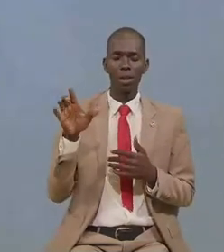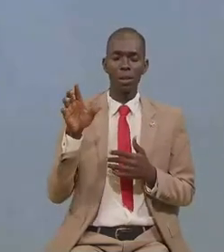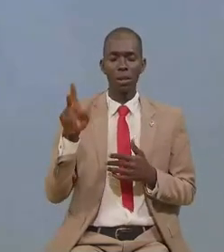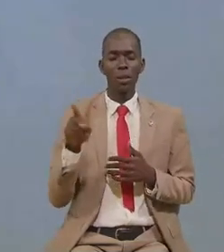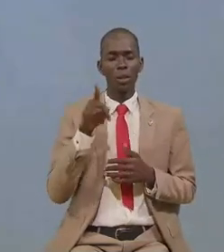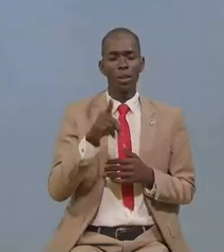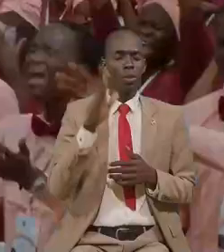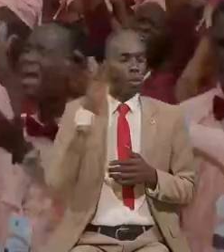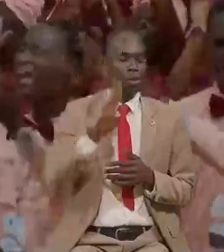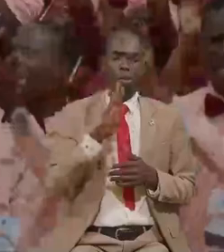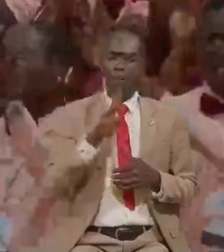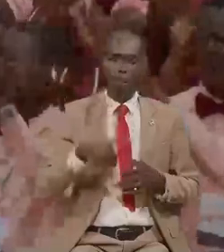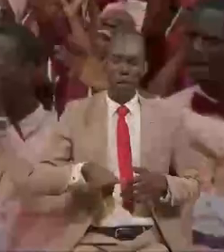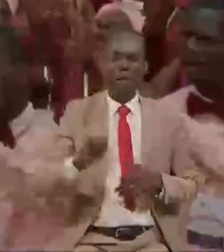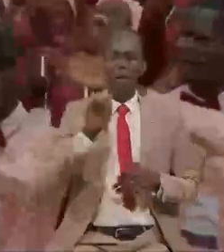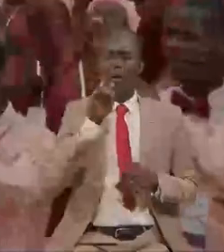seras encore vivant.